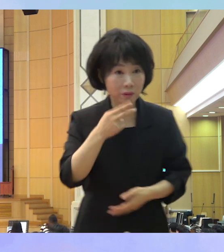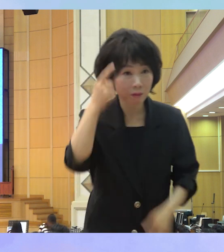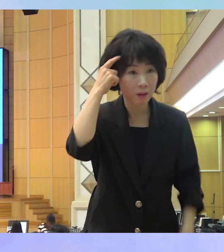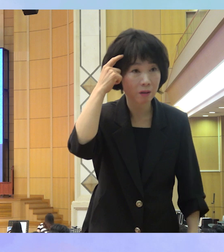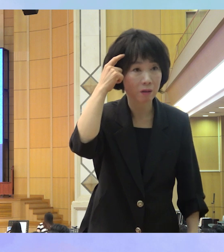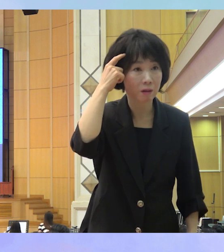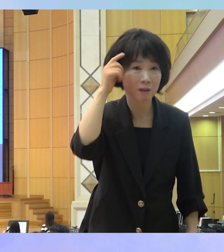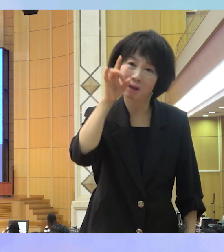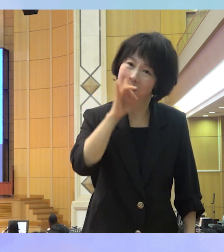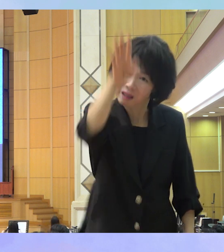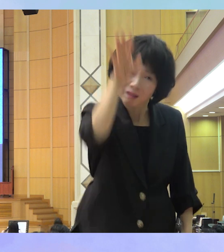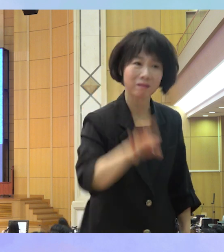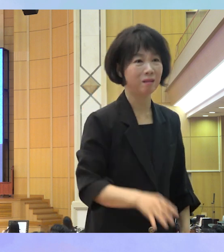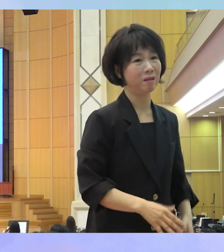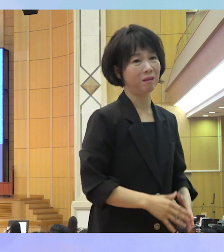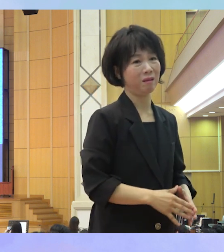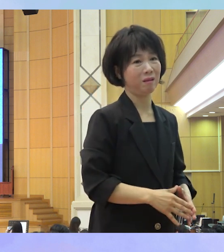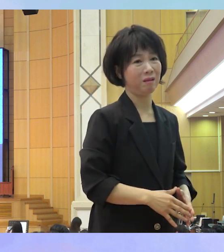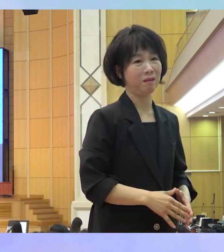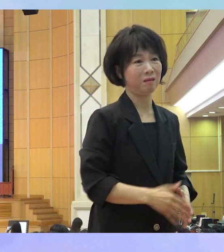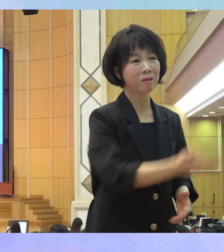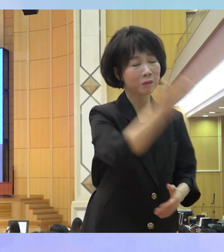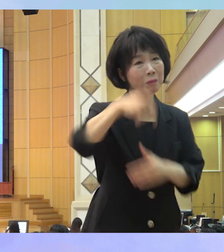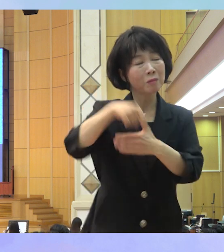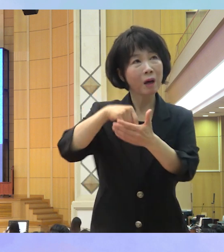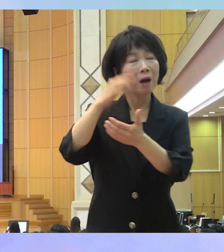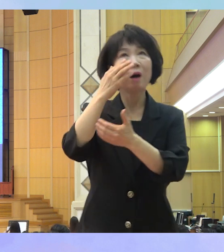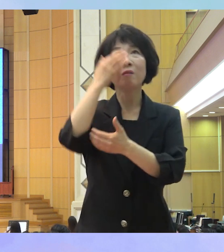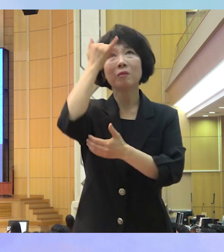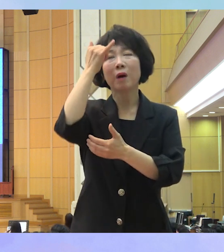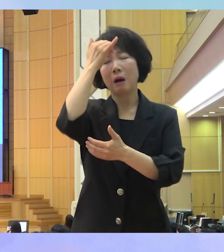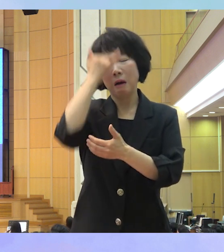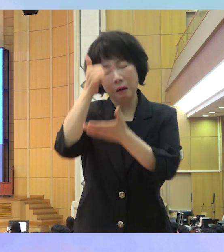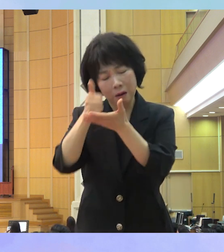바로 이 영상물에 나와 있습니다.